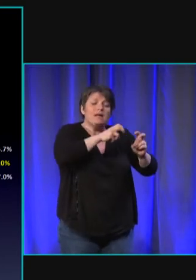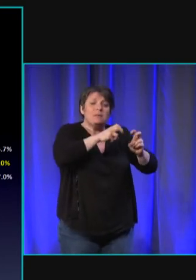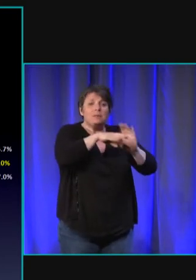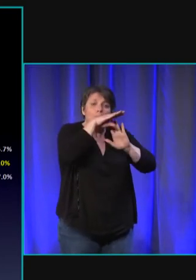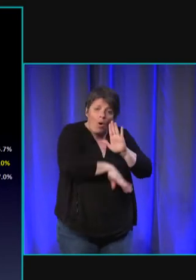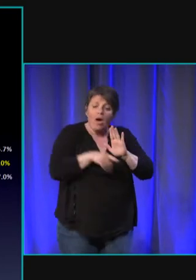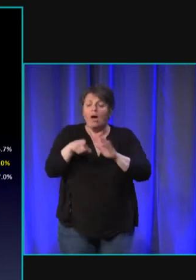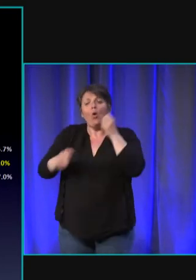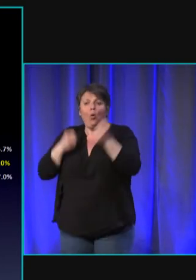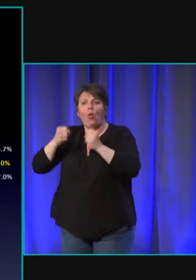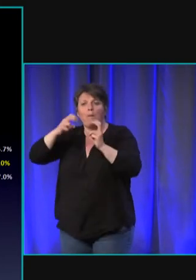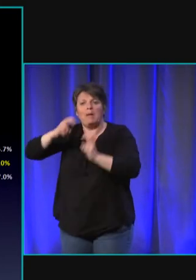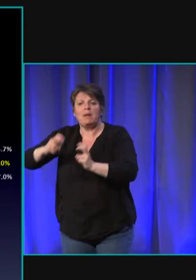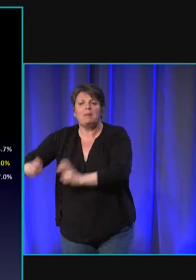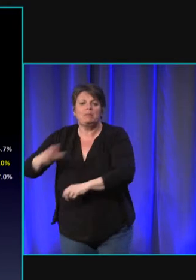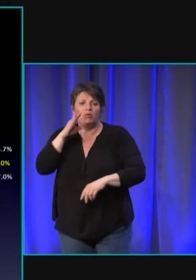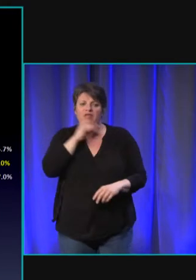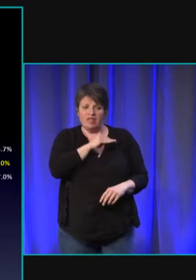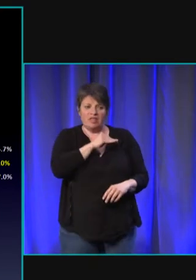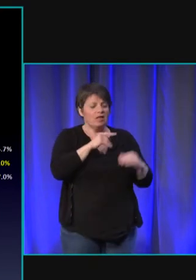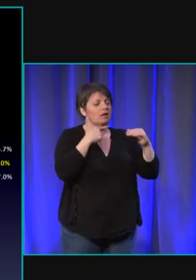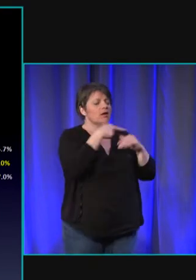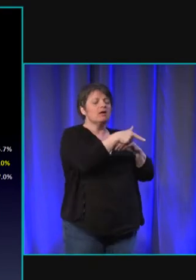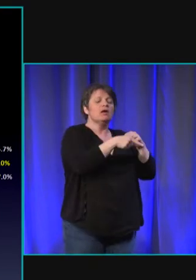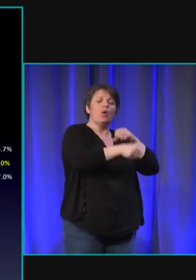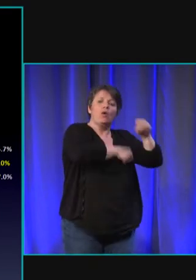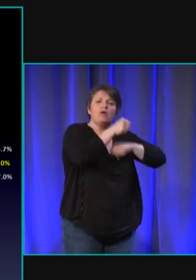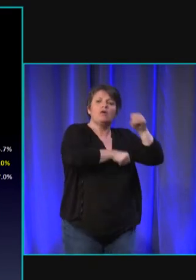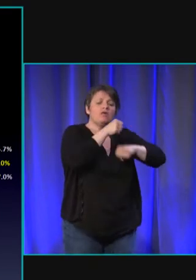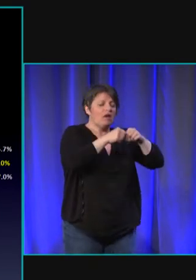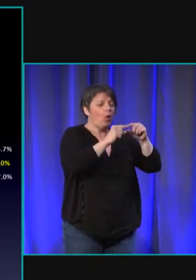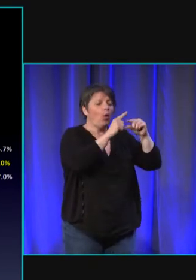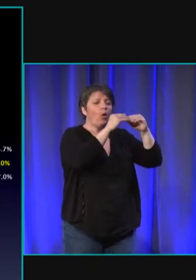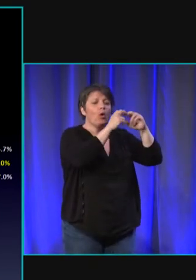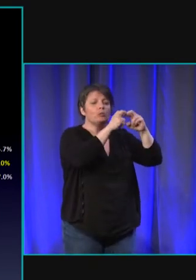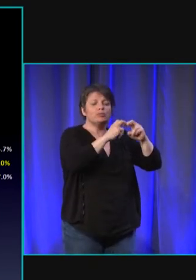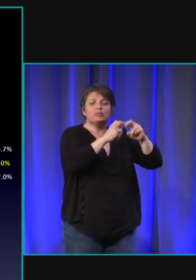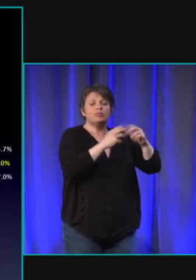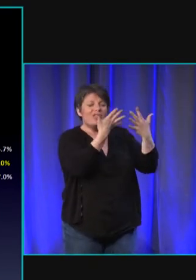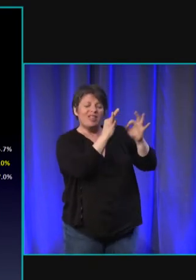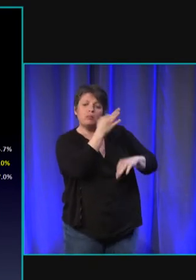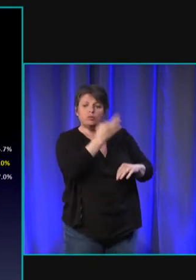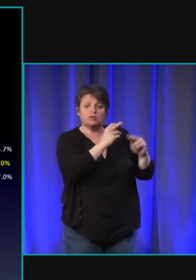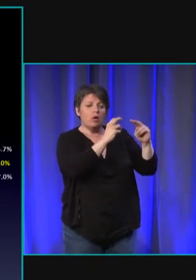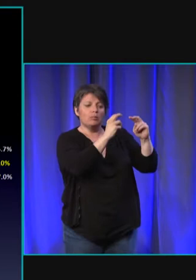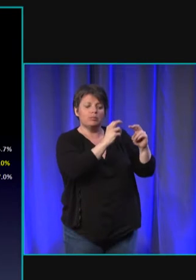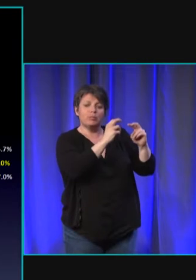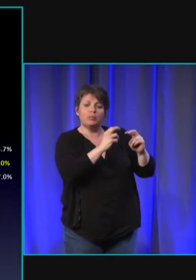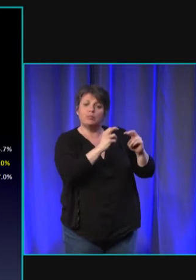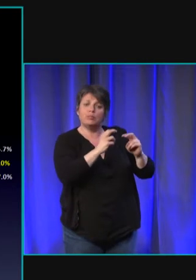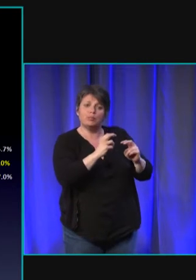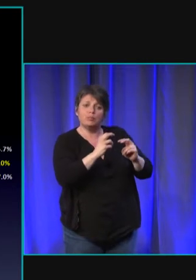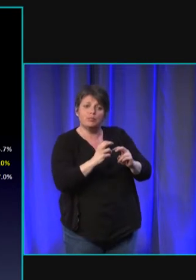10% entre les deux modalités de l'exercice, que ce soit chez les garçons ou que ce soit chez les hommes. 10% ici et 10%